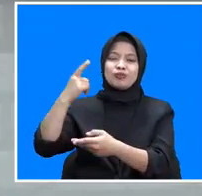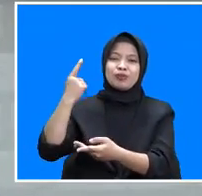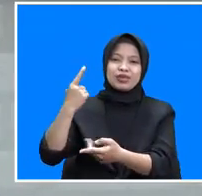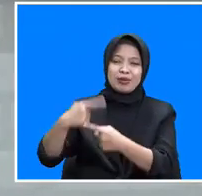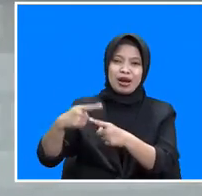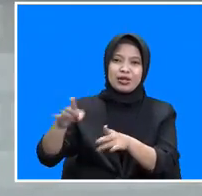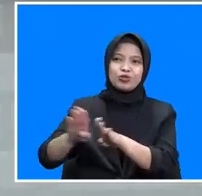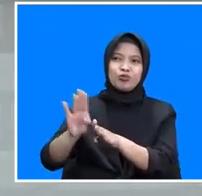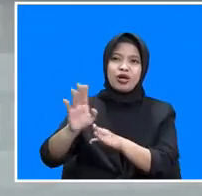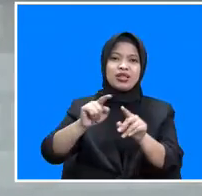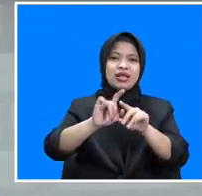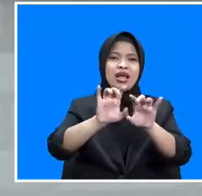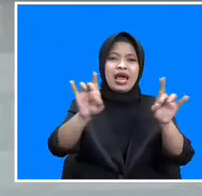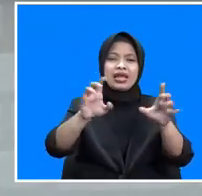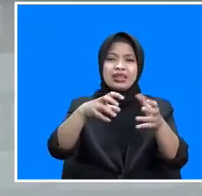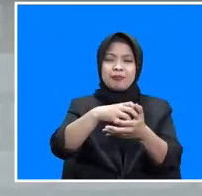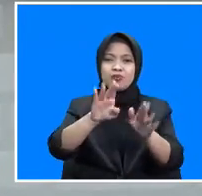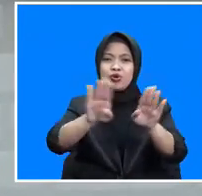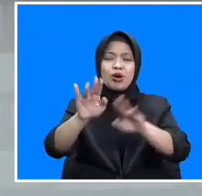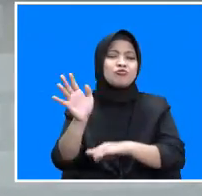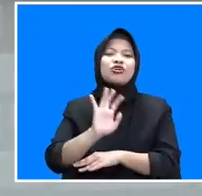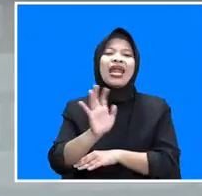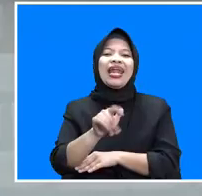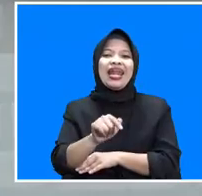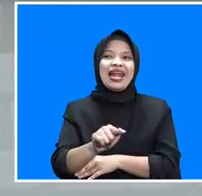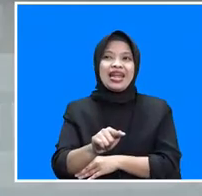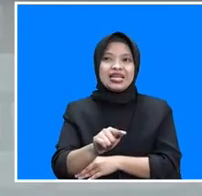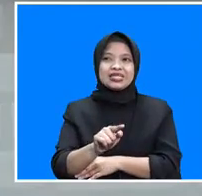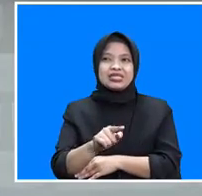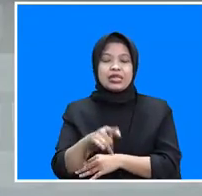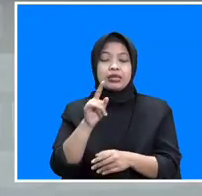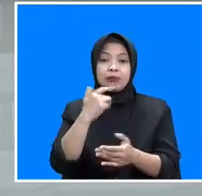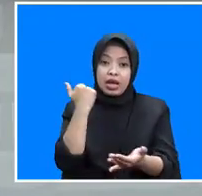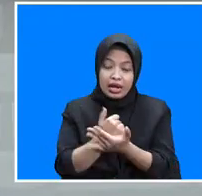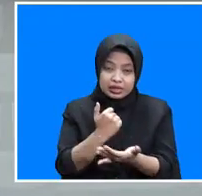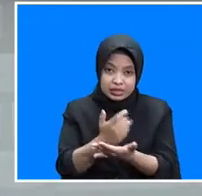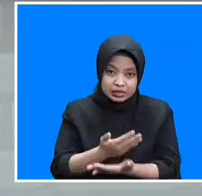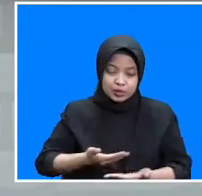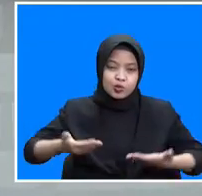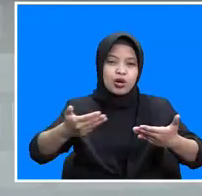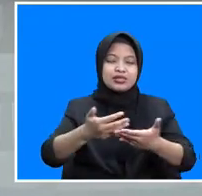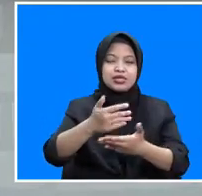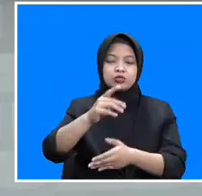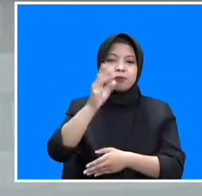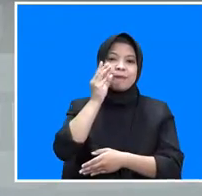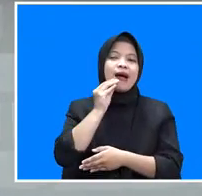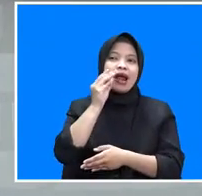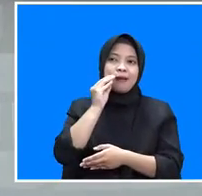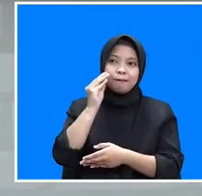yang tempat yang lain masih buka. Itu bukan sekedar retorika ya, tapi ini hal